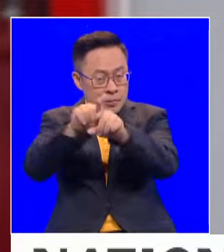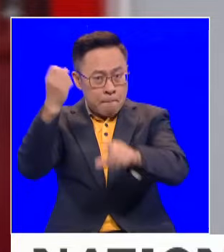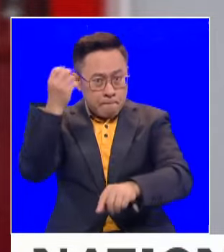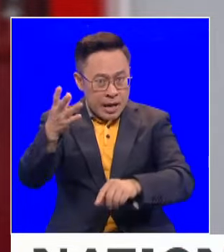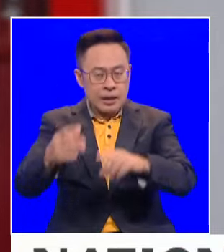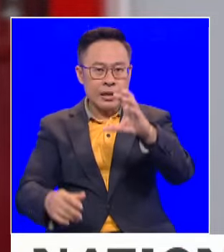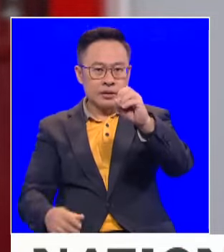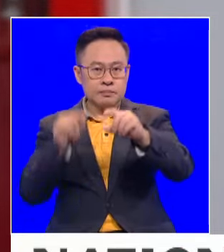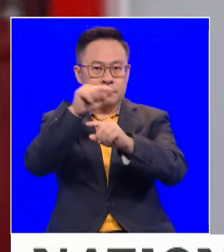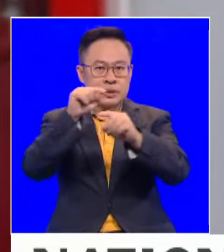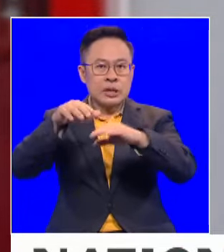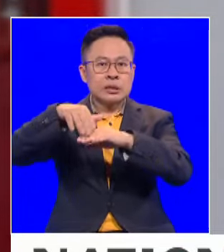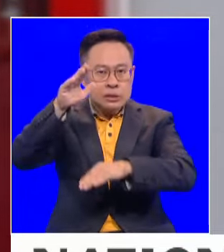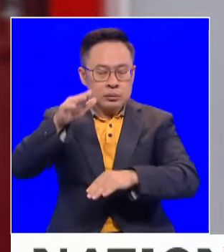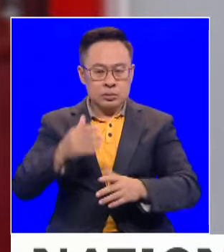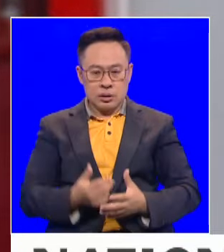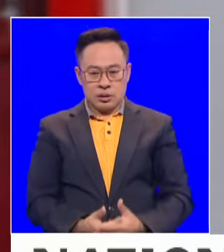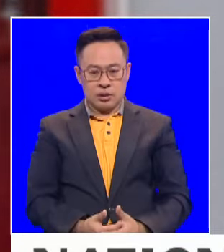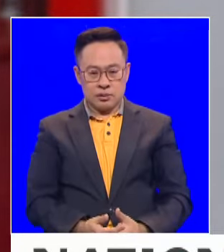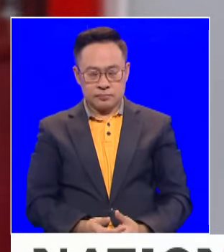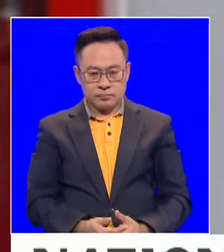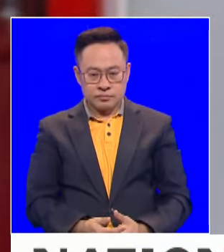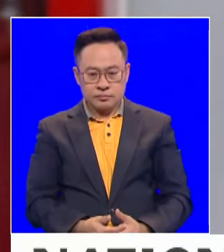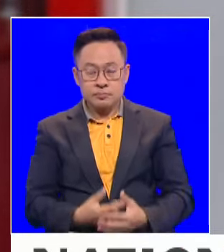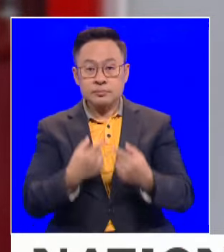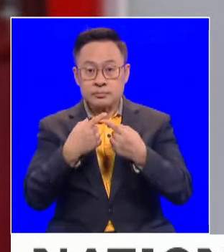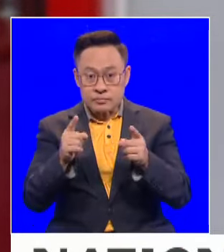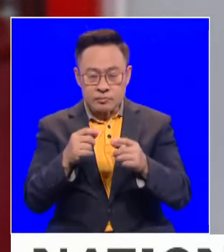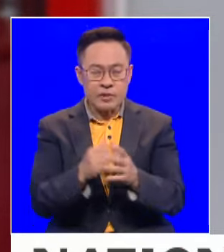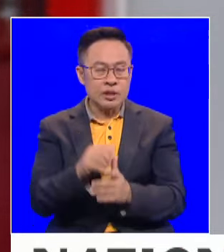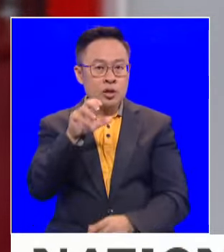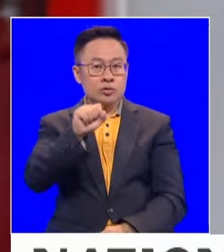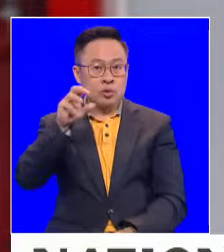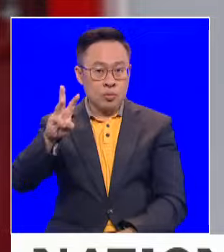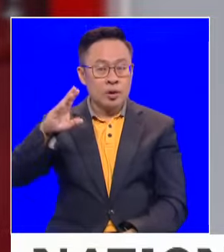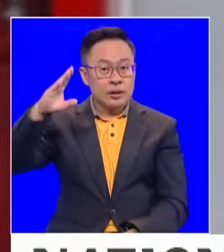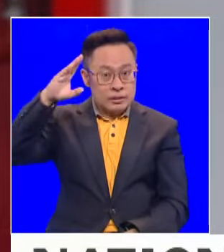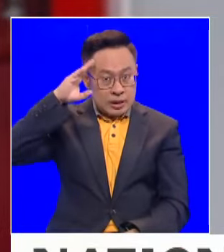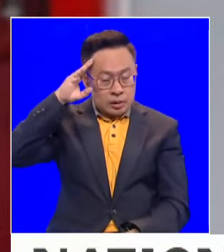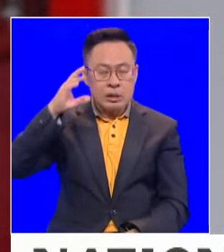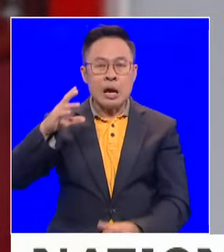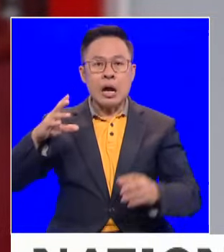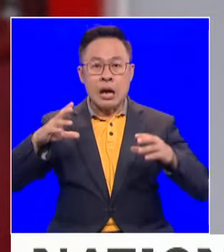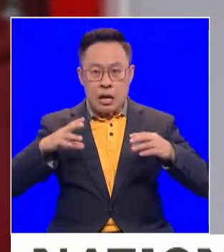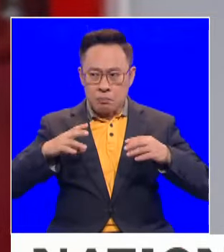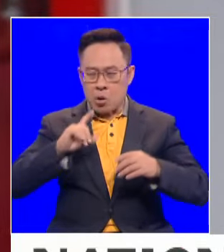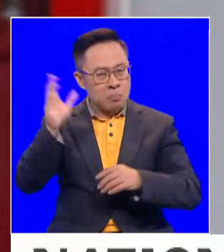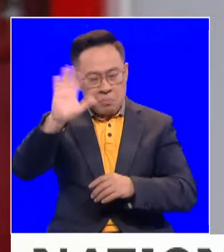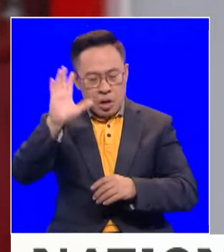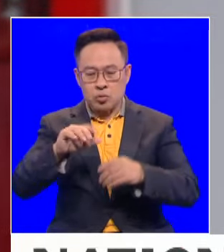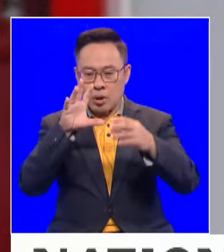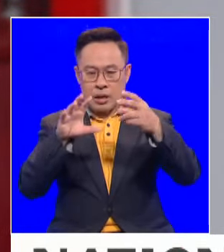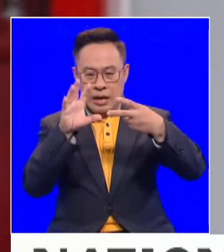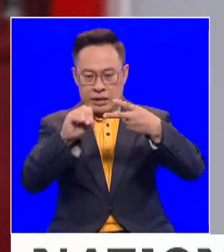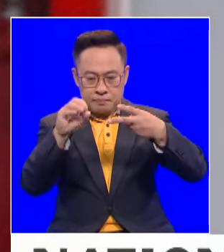เค้าบอกว่ารัฐธรรมนูญฉบับเนี้ยจำเป็นต้องแก้ไขแล้วการที่ไม่เห็นด้วยกับร่างกฎหมายที่ส.สเขาส่งมาเดี๋ยวมันจะยิ่งช้ามันจะไม่